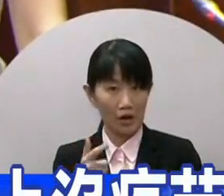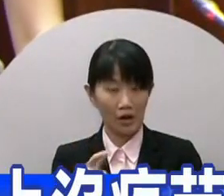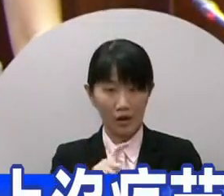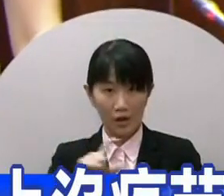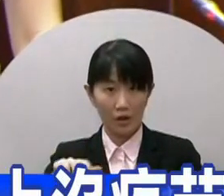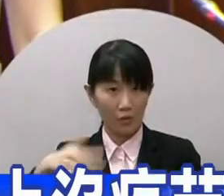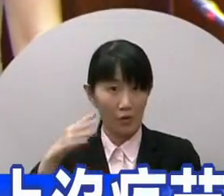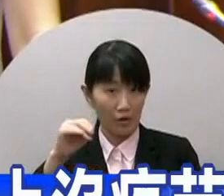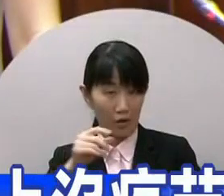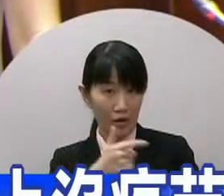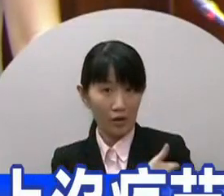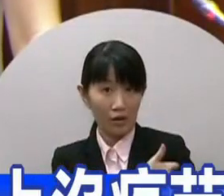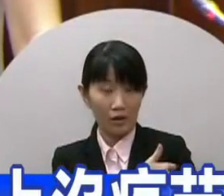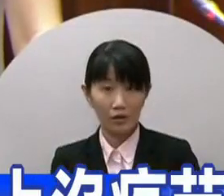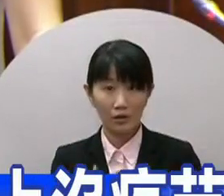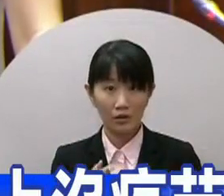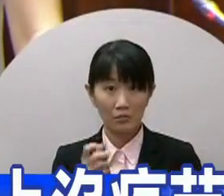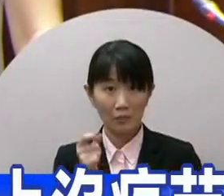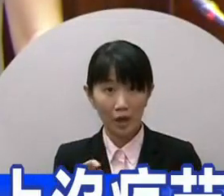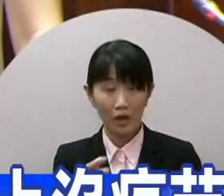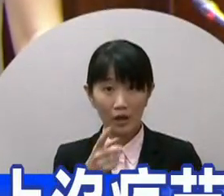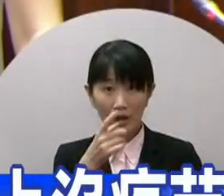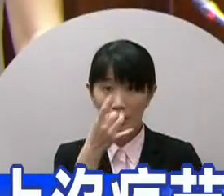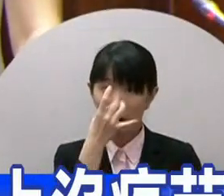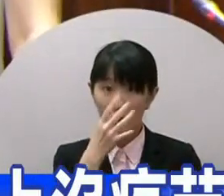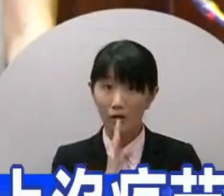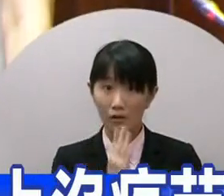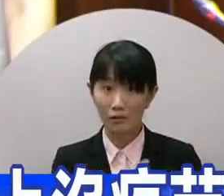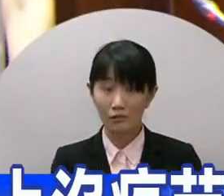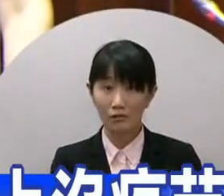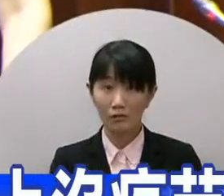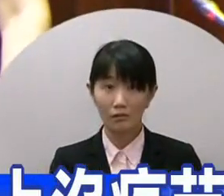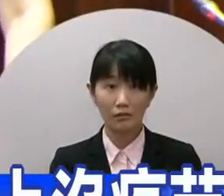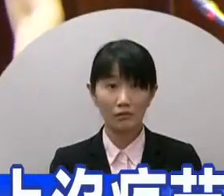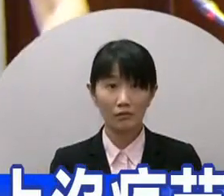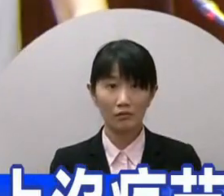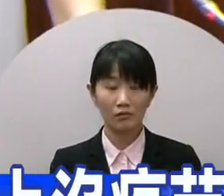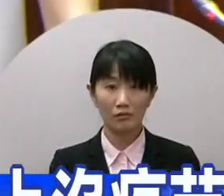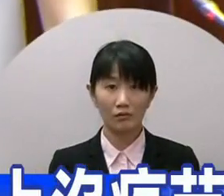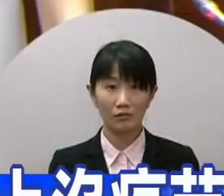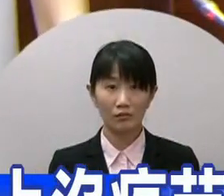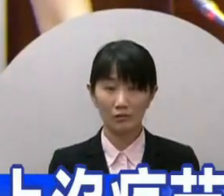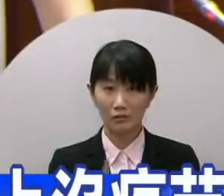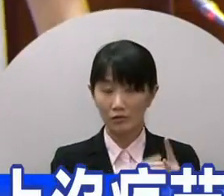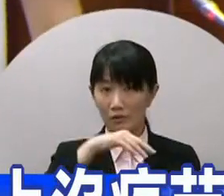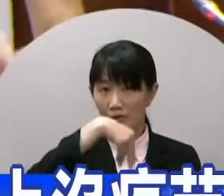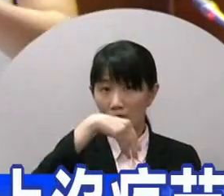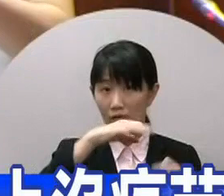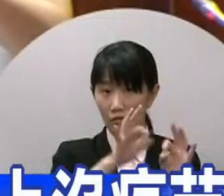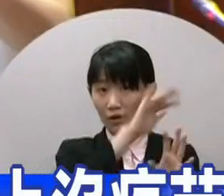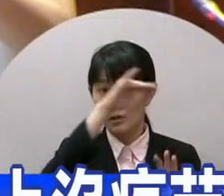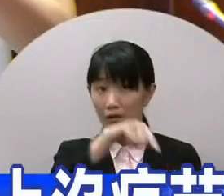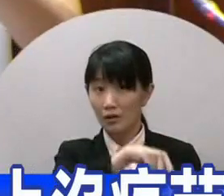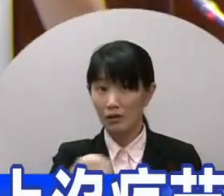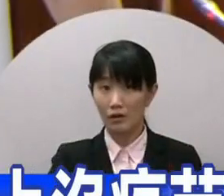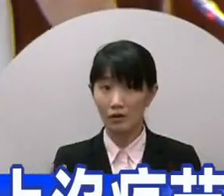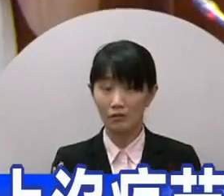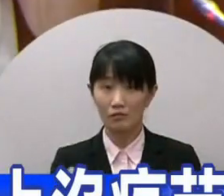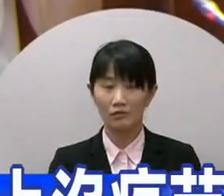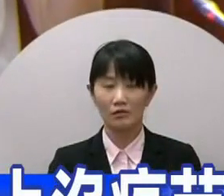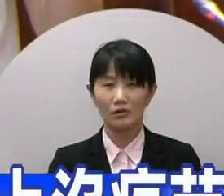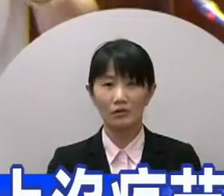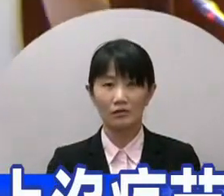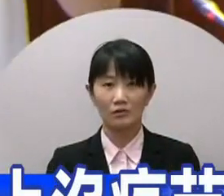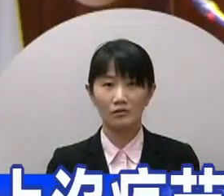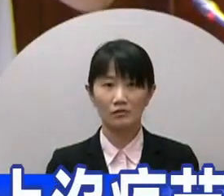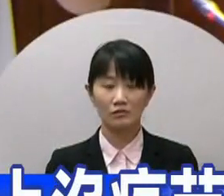他买不到吗？ 对啊。佛光山也一样啊， 佛光山也一样。哎，院长，你这样子我没有办法